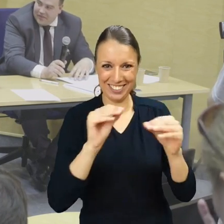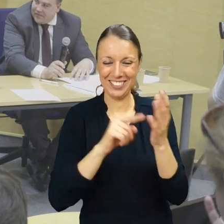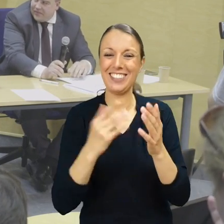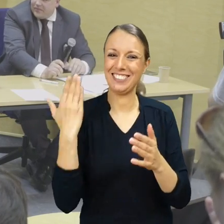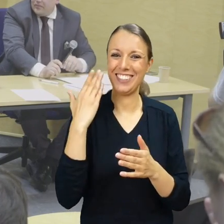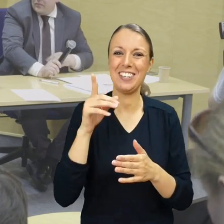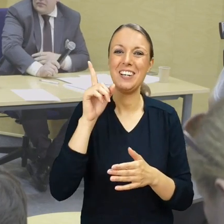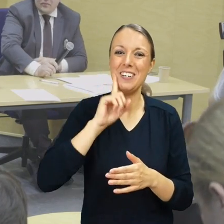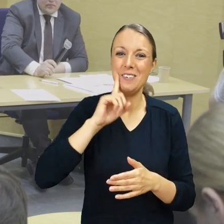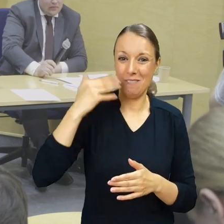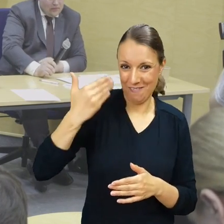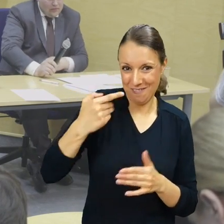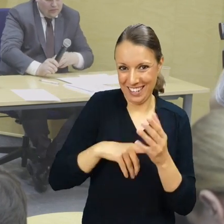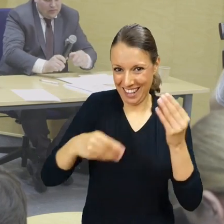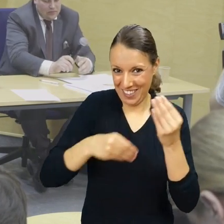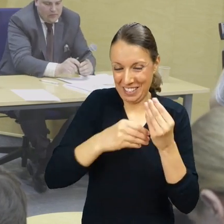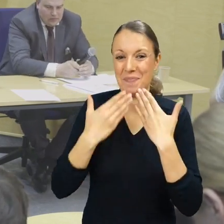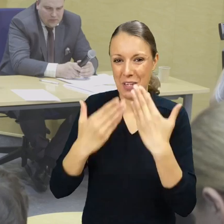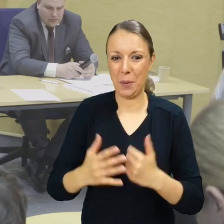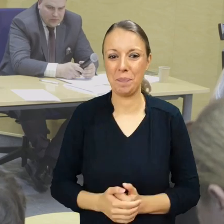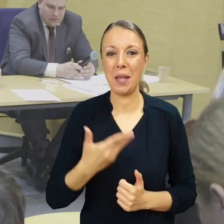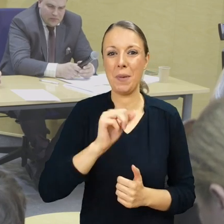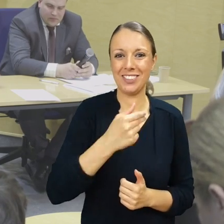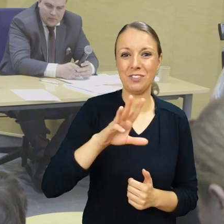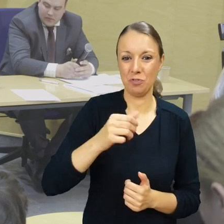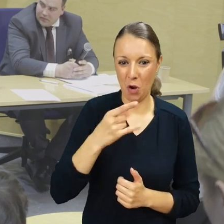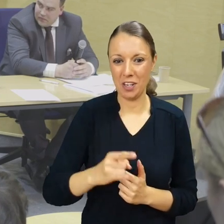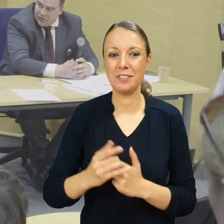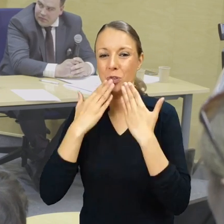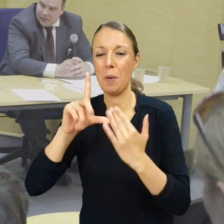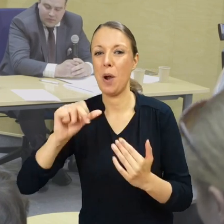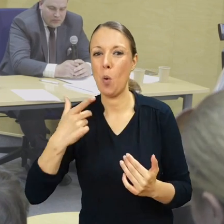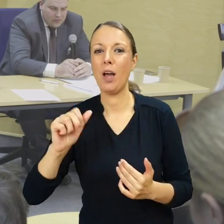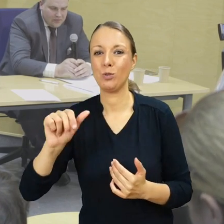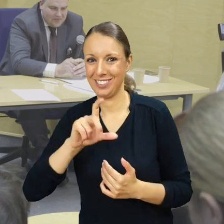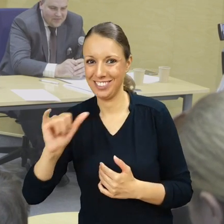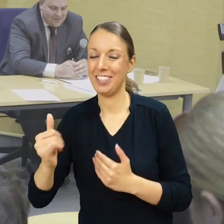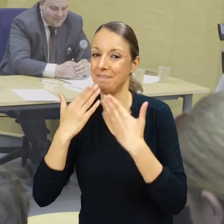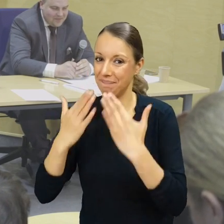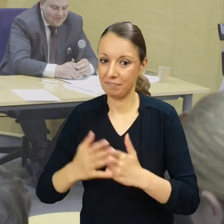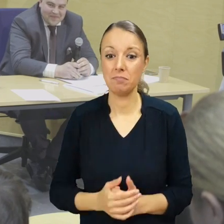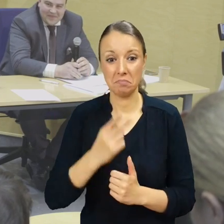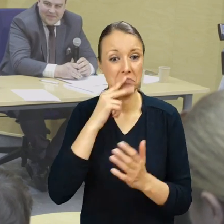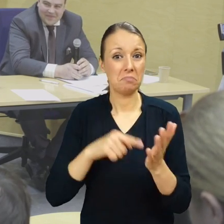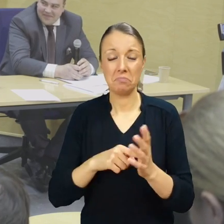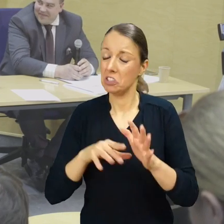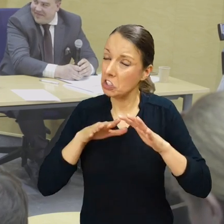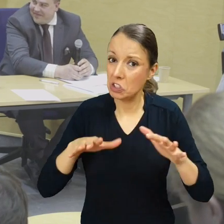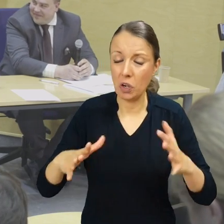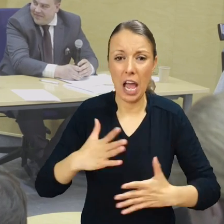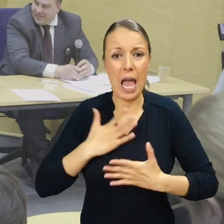serdecznie Pauli Kucińskiej. Widzę, że to jest podszyte emocją i tysiącem spraw. Broń Boże, nie odczytuj